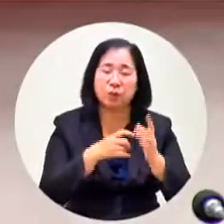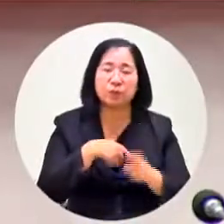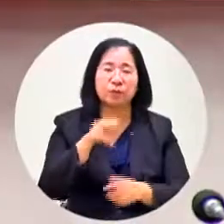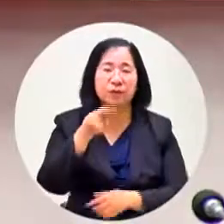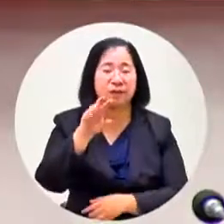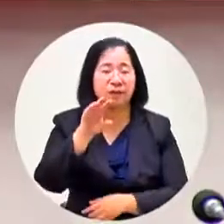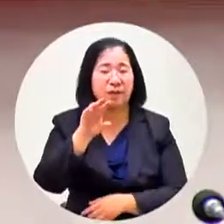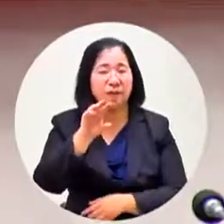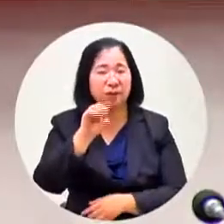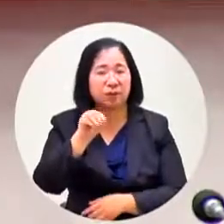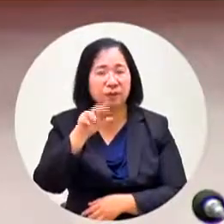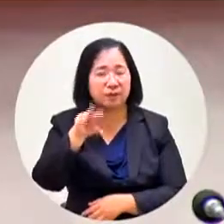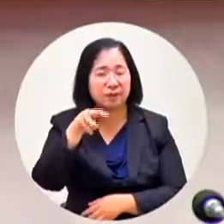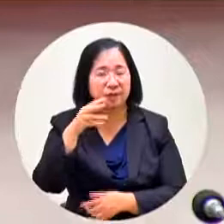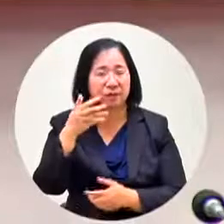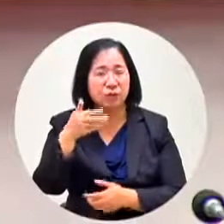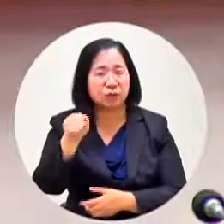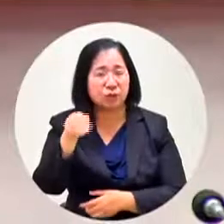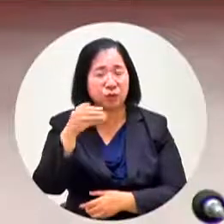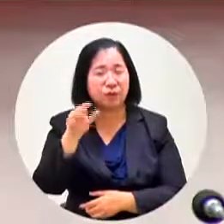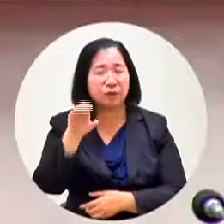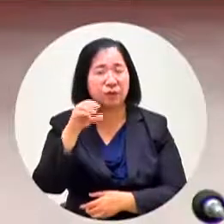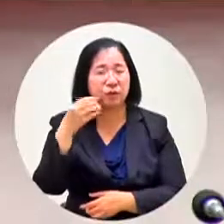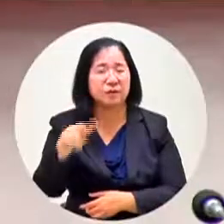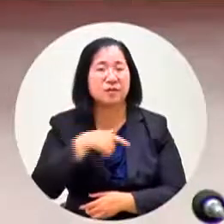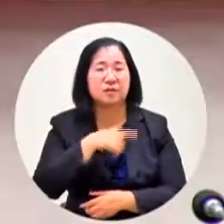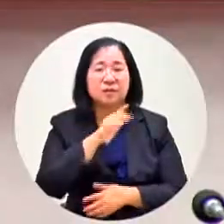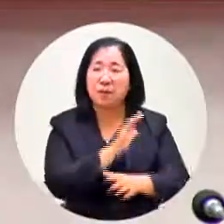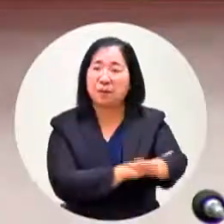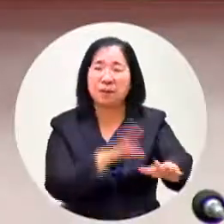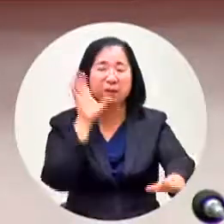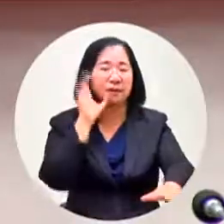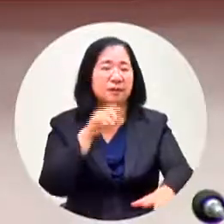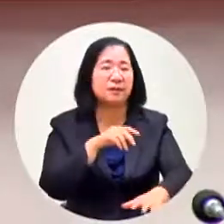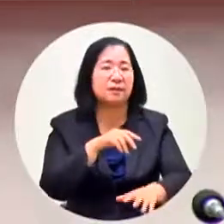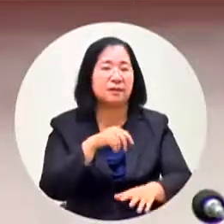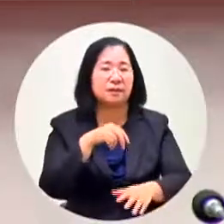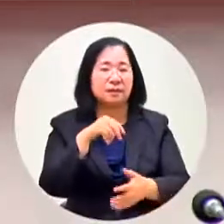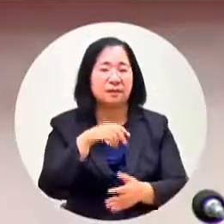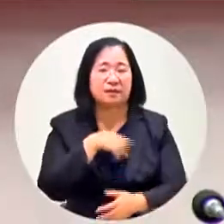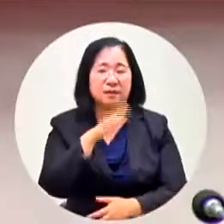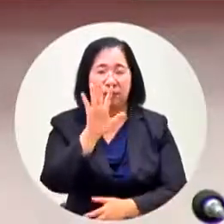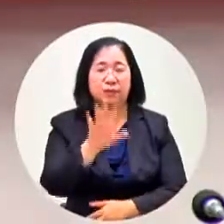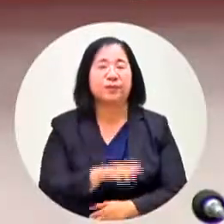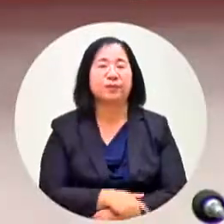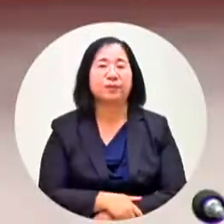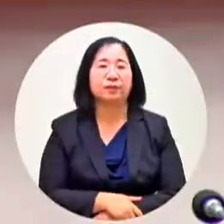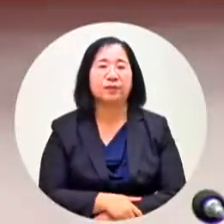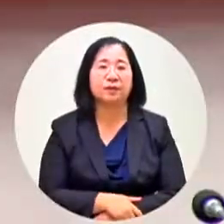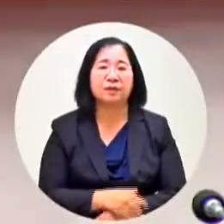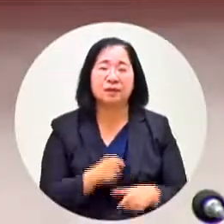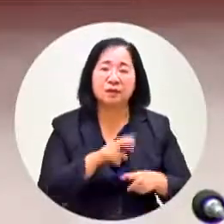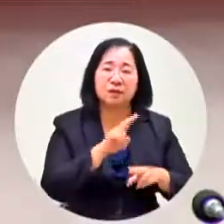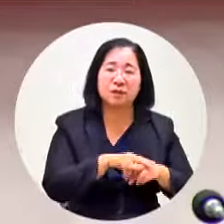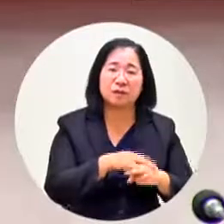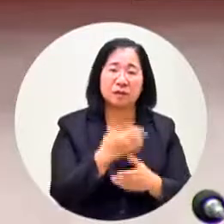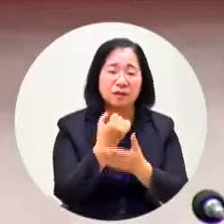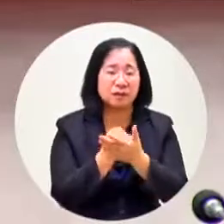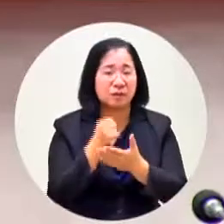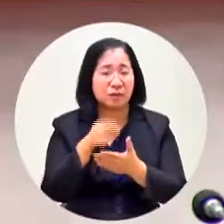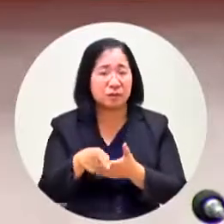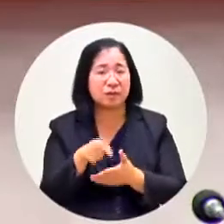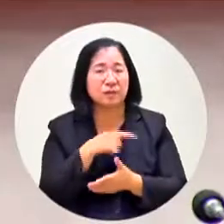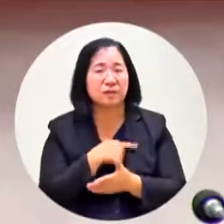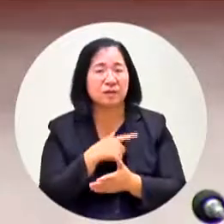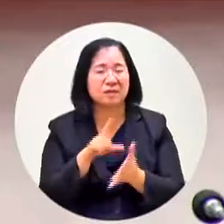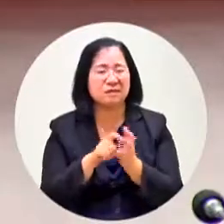的哈。我们高雄市立的幼儿园，以大寮来讲，现在有两位，他只有